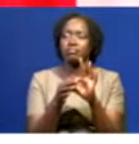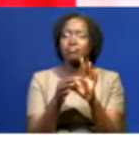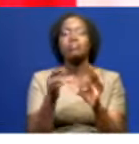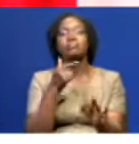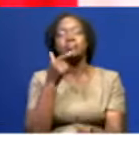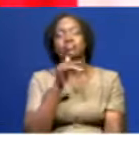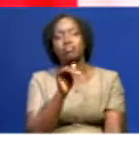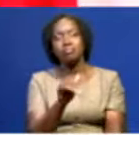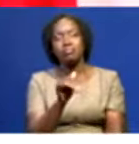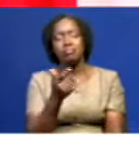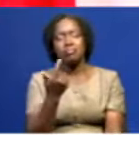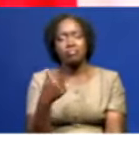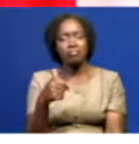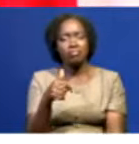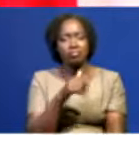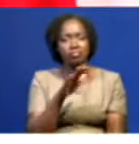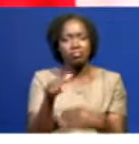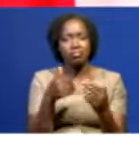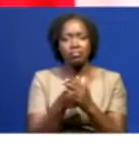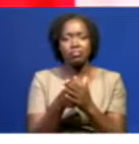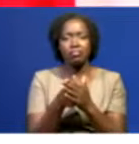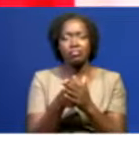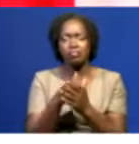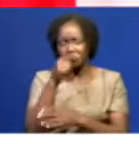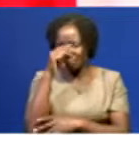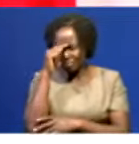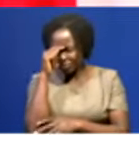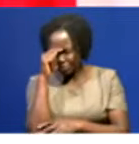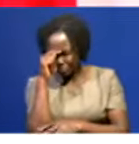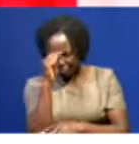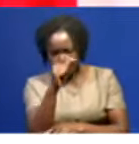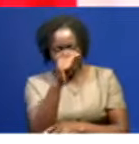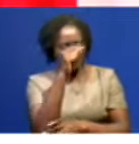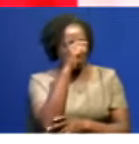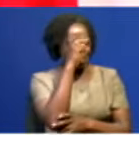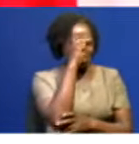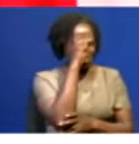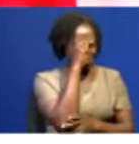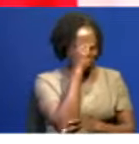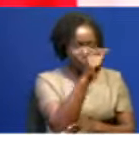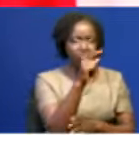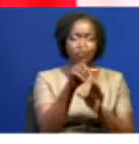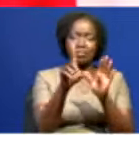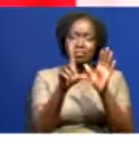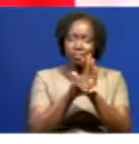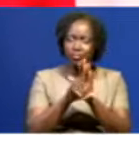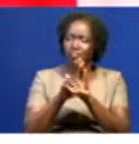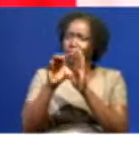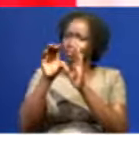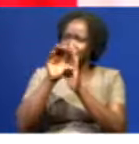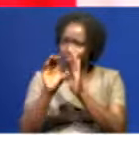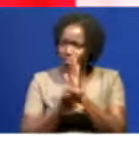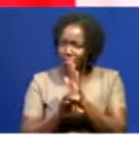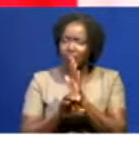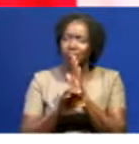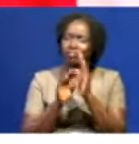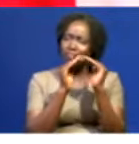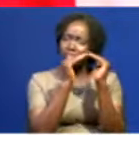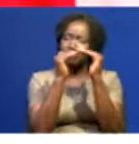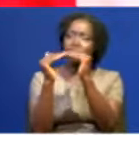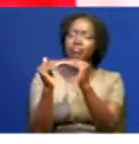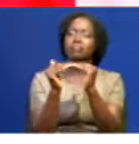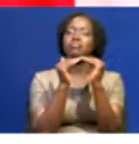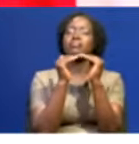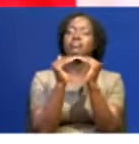Tumesema ya kwamba sisi wote tutaheshimu sheria, tutaheshimu katiba yetu, tutaheshimu demokrasia